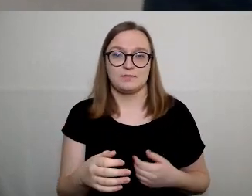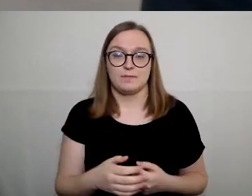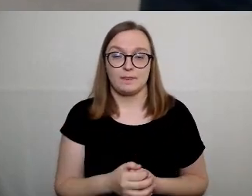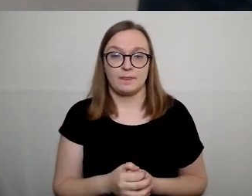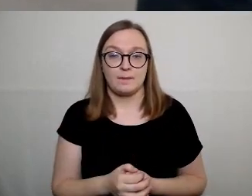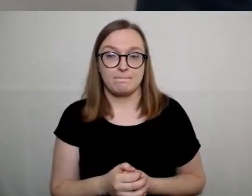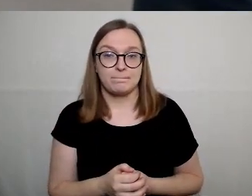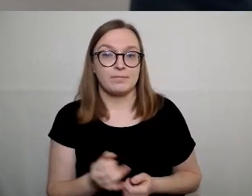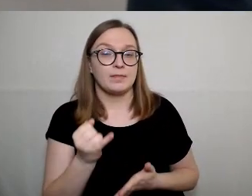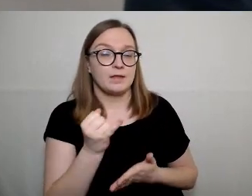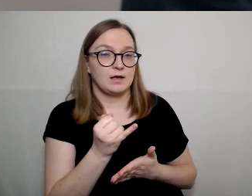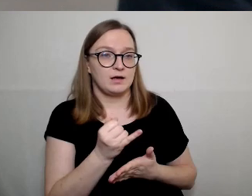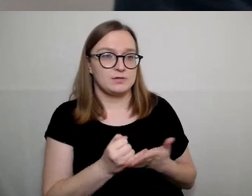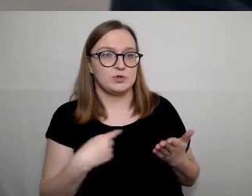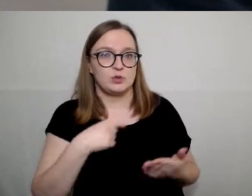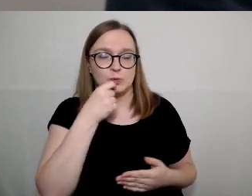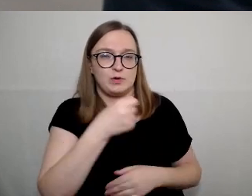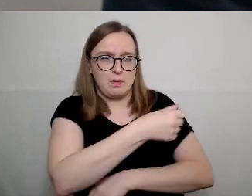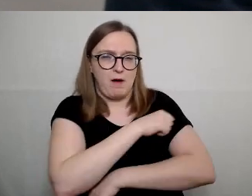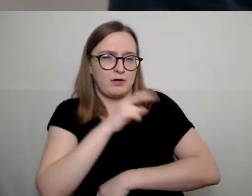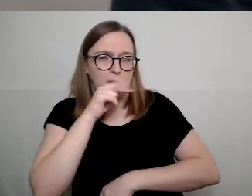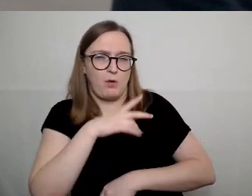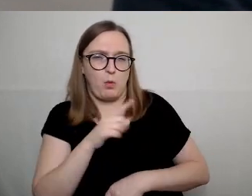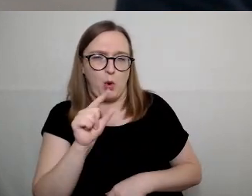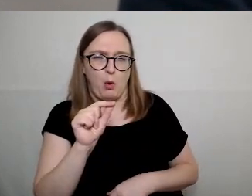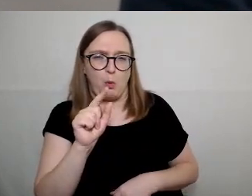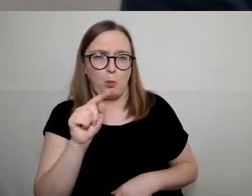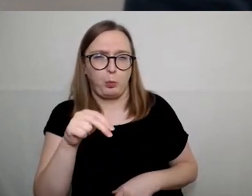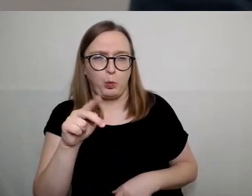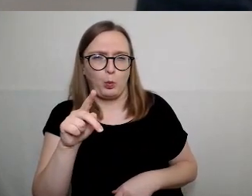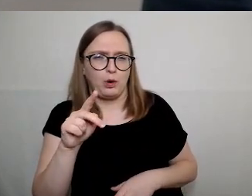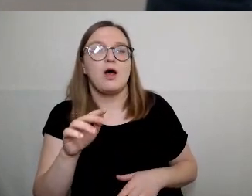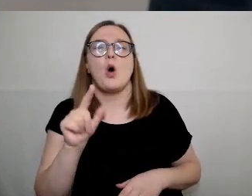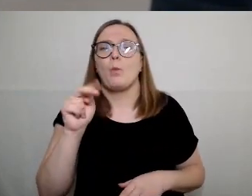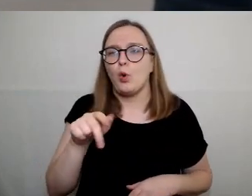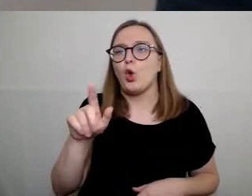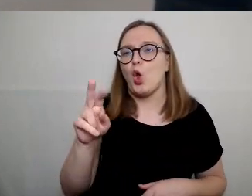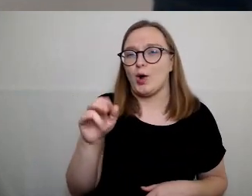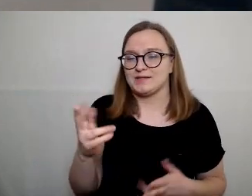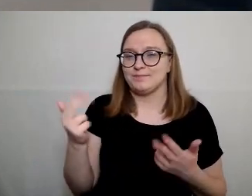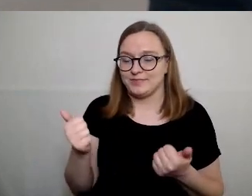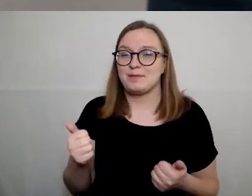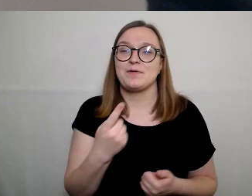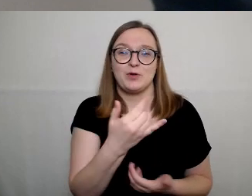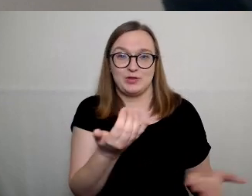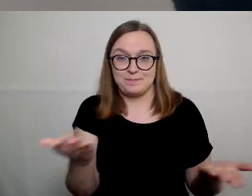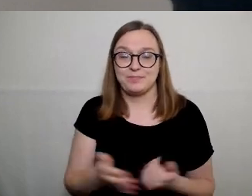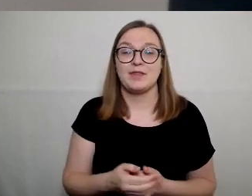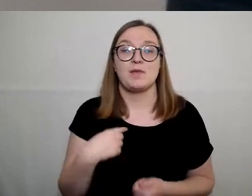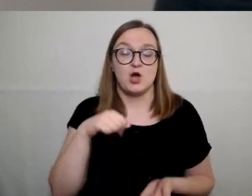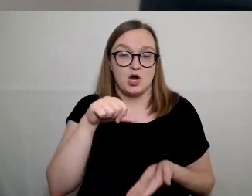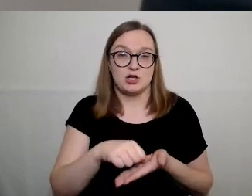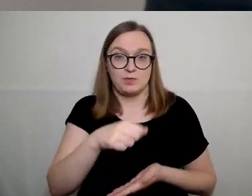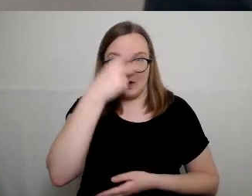tvarkoj. Žinosiu, kaip kirčiuoti. Dovanokit, aš taip, netaip kirčiavau. Taip, prašau, Jūsų minutė. Taigi, atstovauju Lietuvos valstiečių